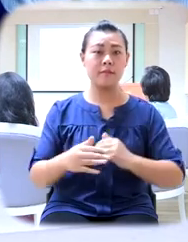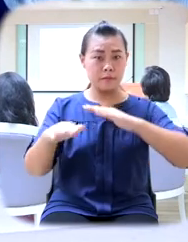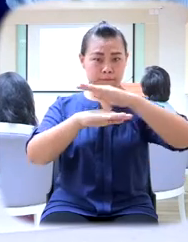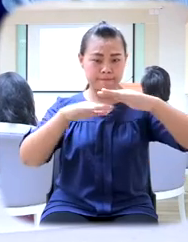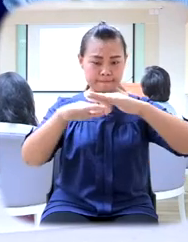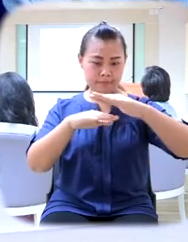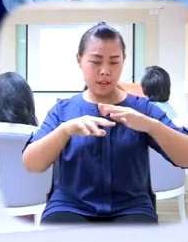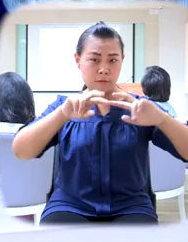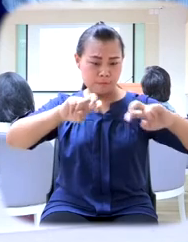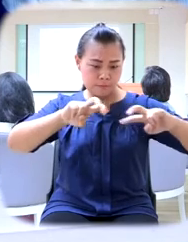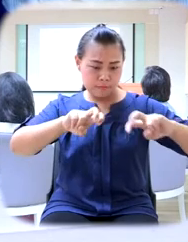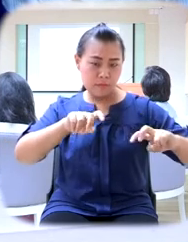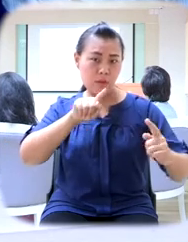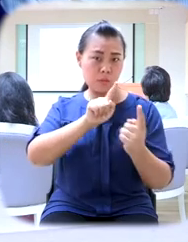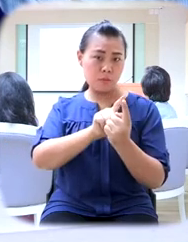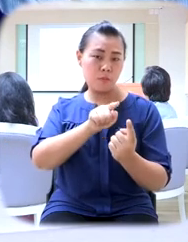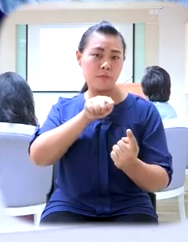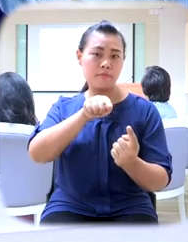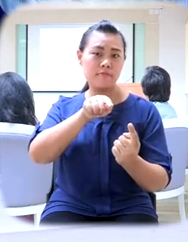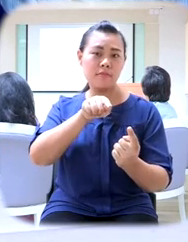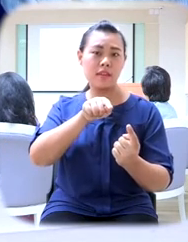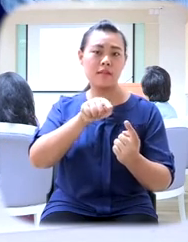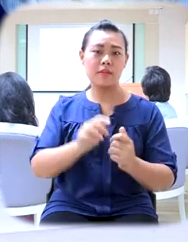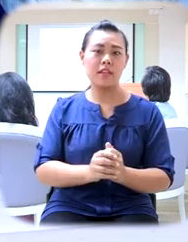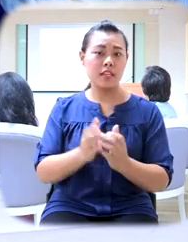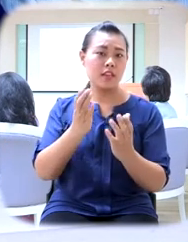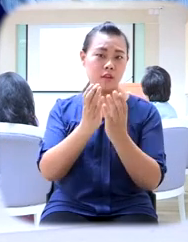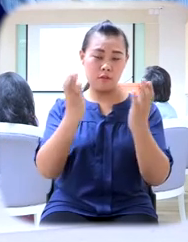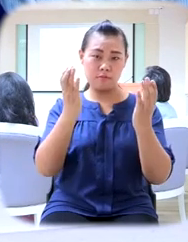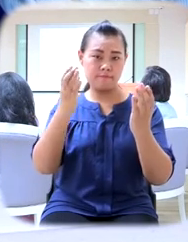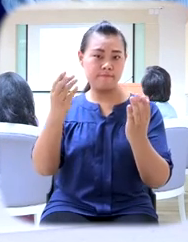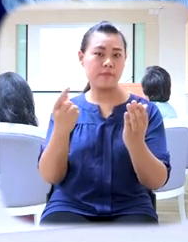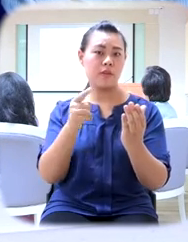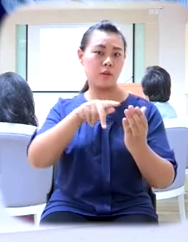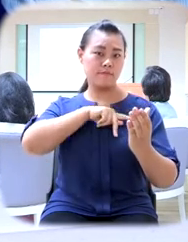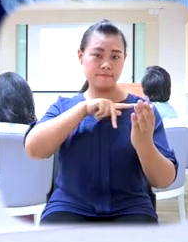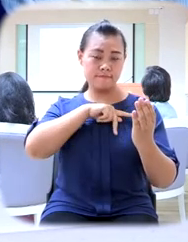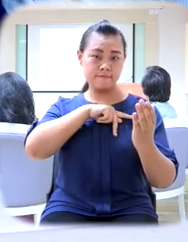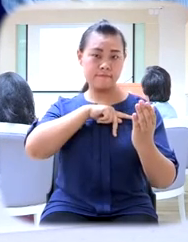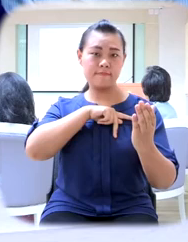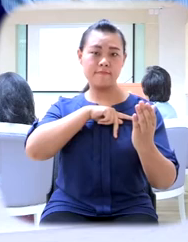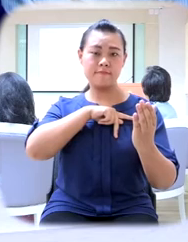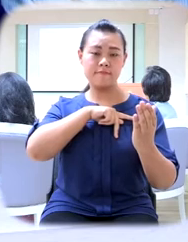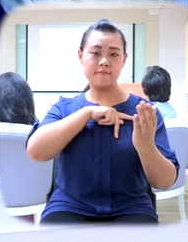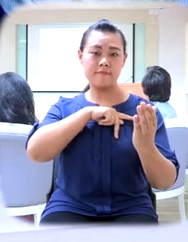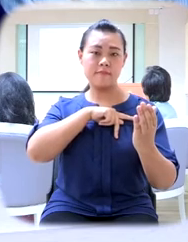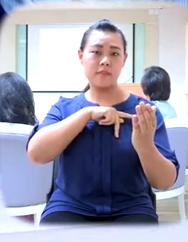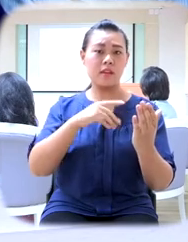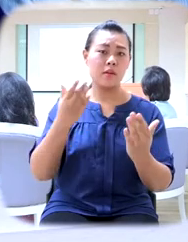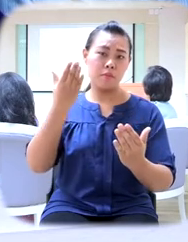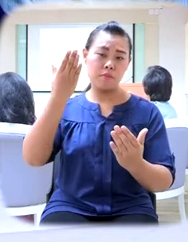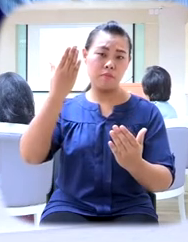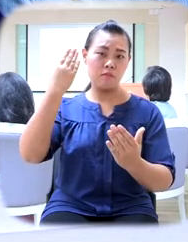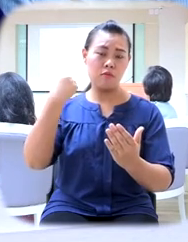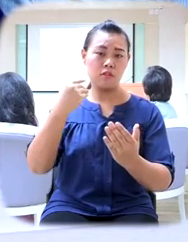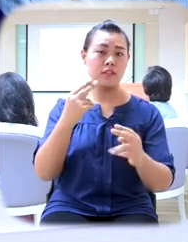ายทางคัมภีร์นะฮะพระพุทธศาสนานะครับก็คือที่ปรากฏอยู่ในบานพระแนกของคัมภีร์ไตรภูมิกถาไ